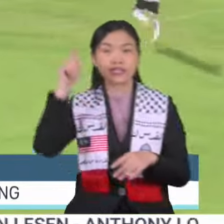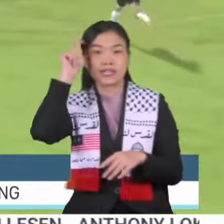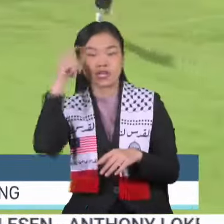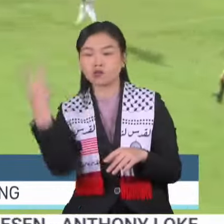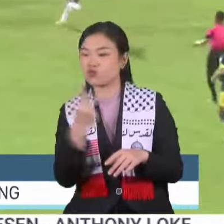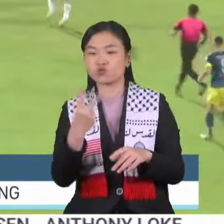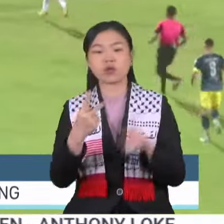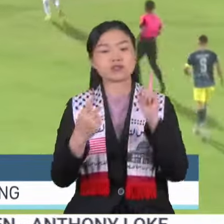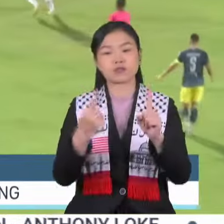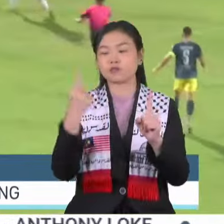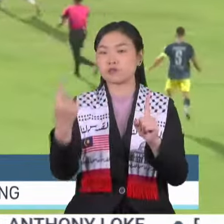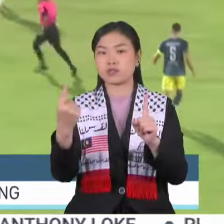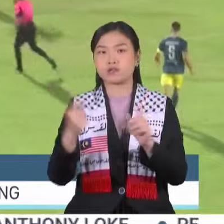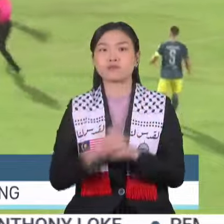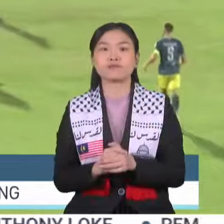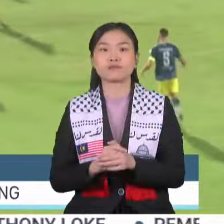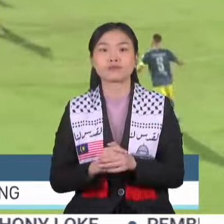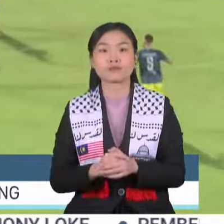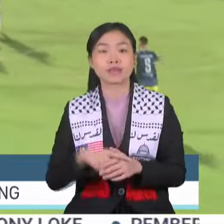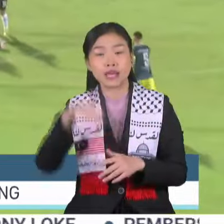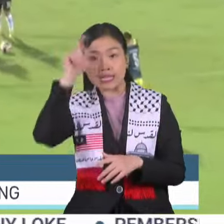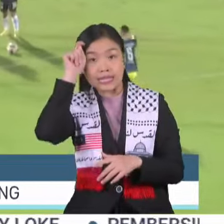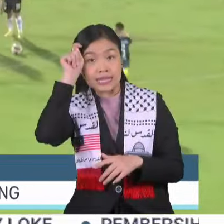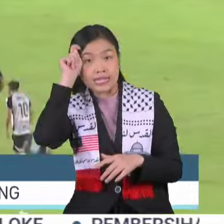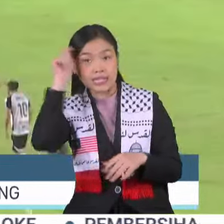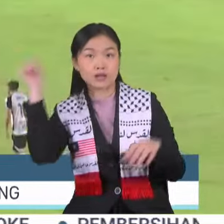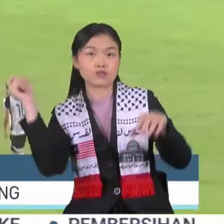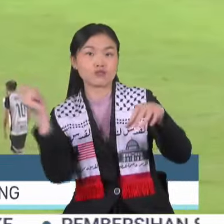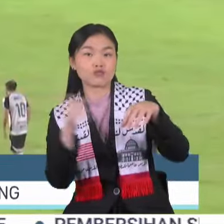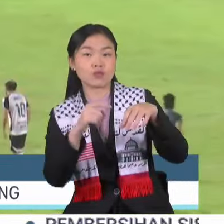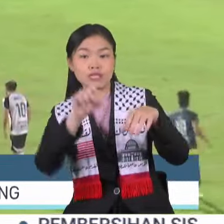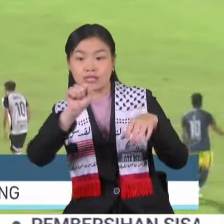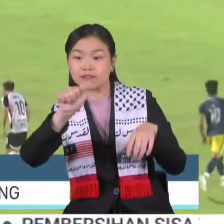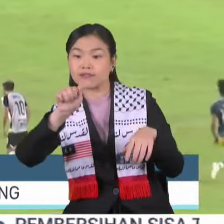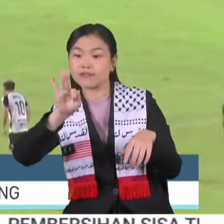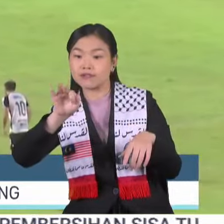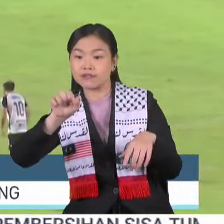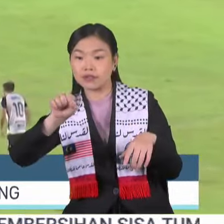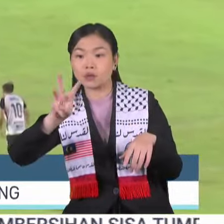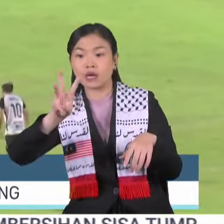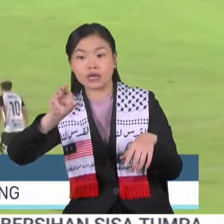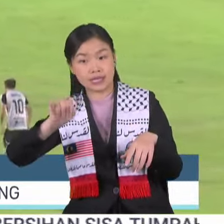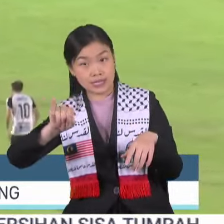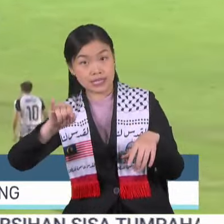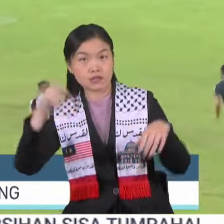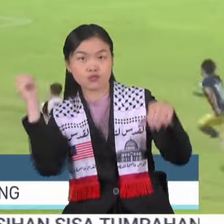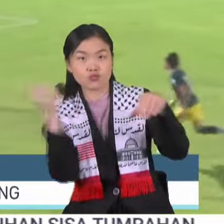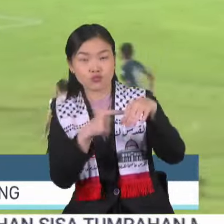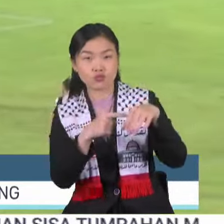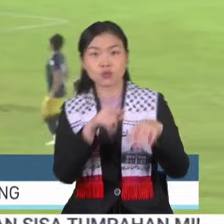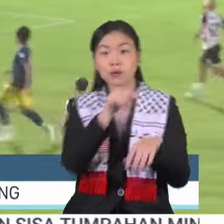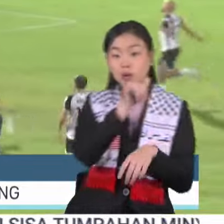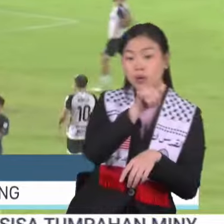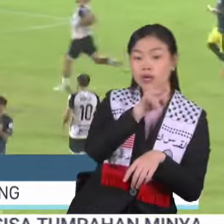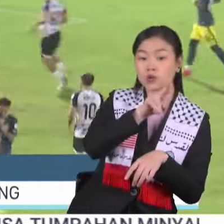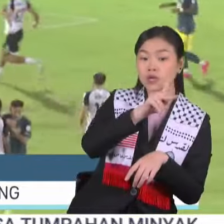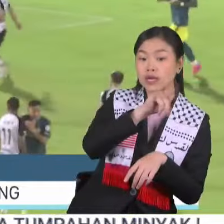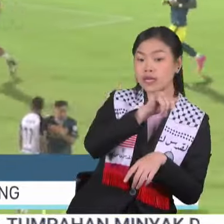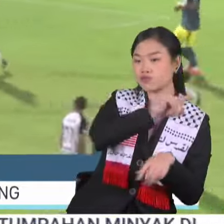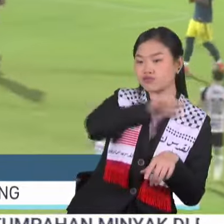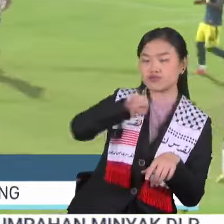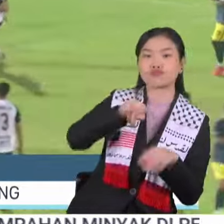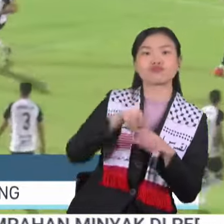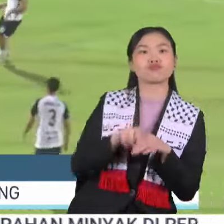skuad Penyu sumbangkan Muhammad Safawi Rasid menerusi penalti manakala Yuki Tanigawa menyamakan kedudukan pada minit